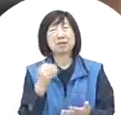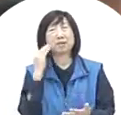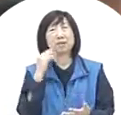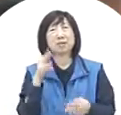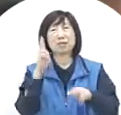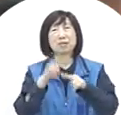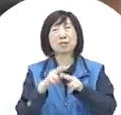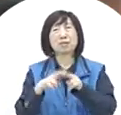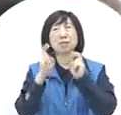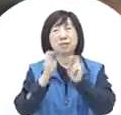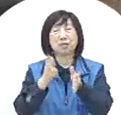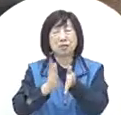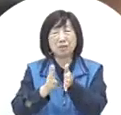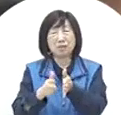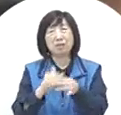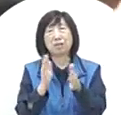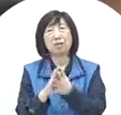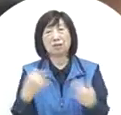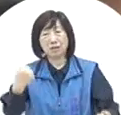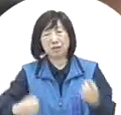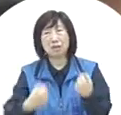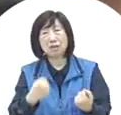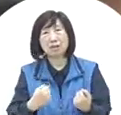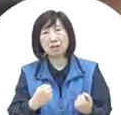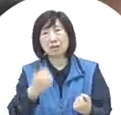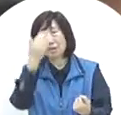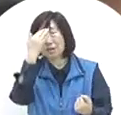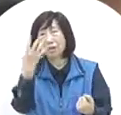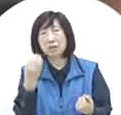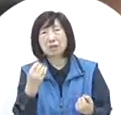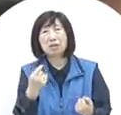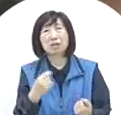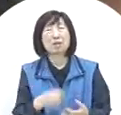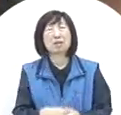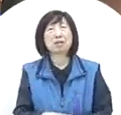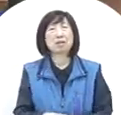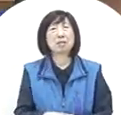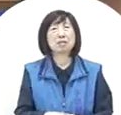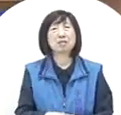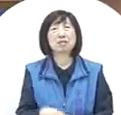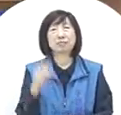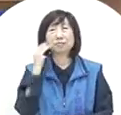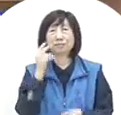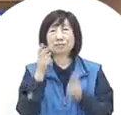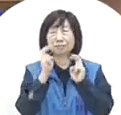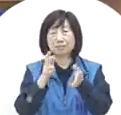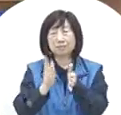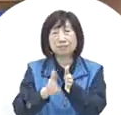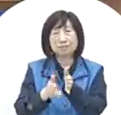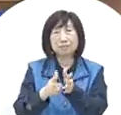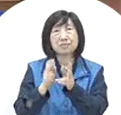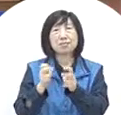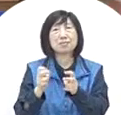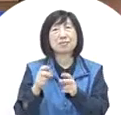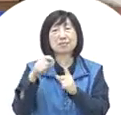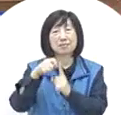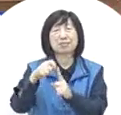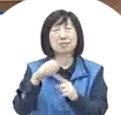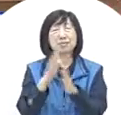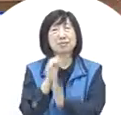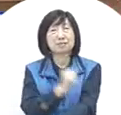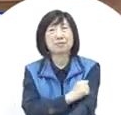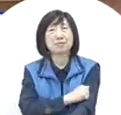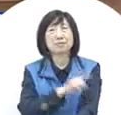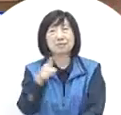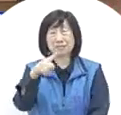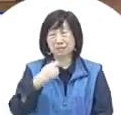就是 偏乡，开车不麻烦吗？ 偏乡，但是大众运输的话，会是非常的辛苦啊。 这个地方在哪里？知